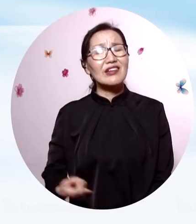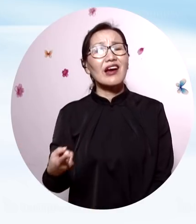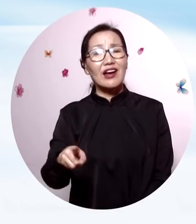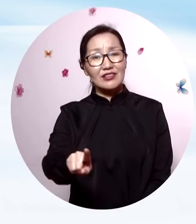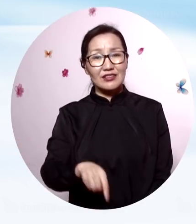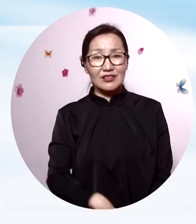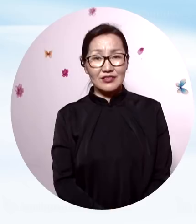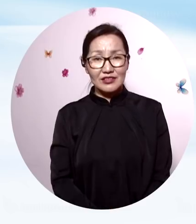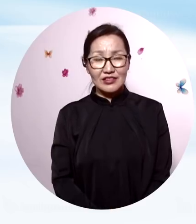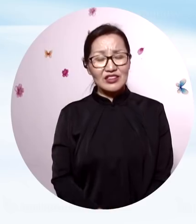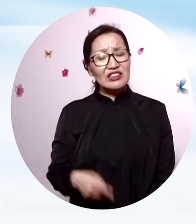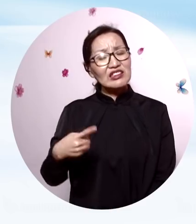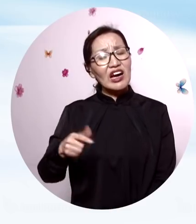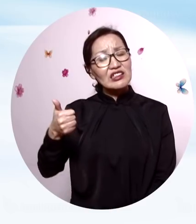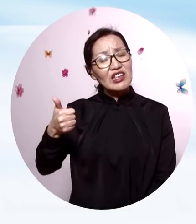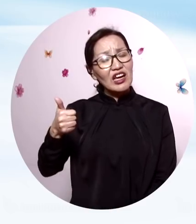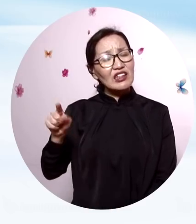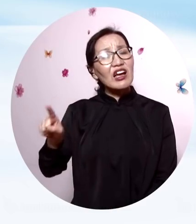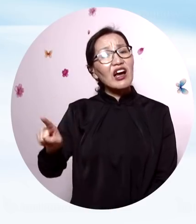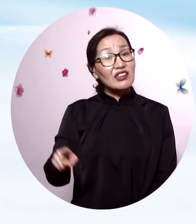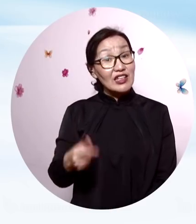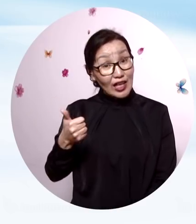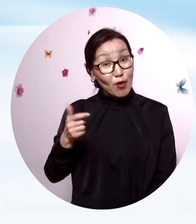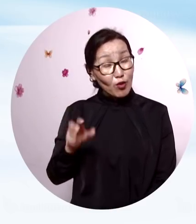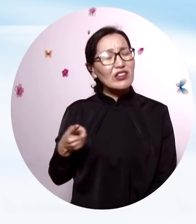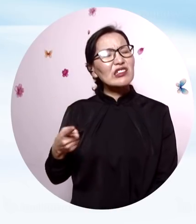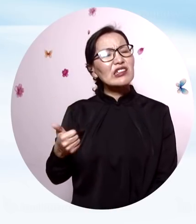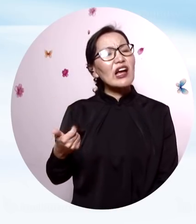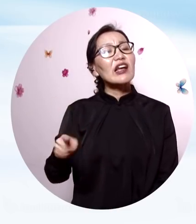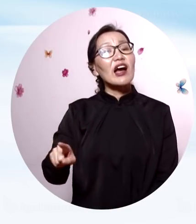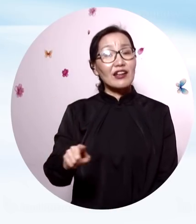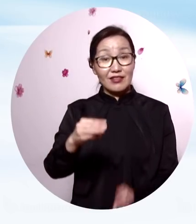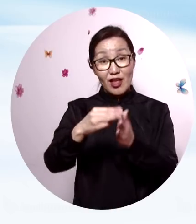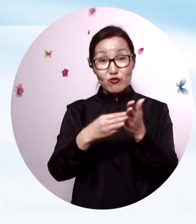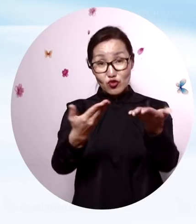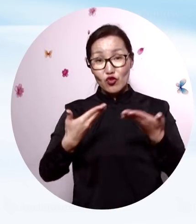Яагаад? Яагаад чи сайн хүү гэж бодож байгаагаа бас тайлбарлан бичээрэй.